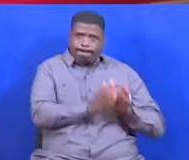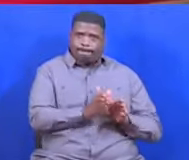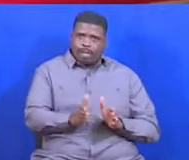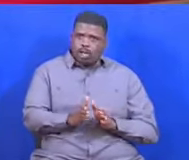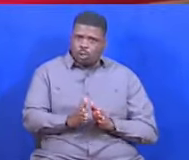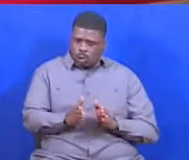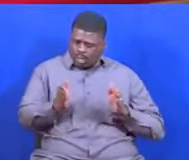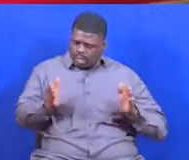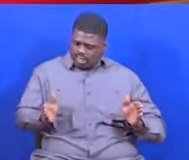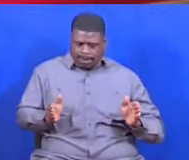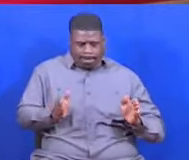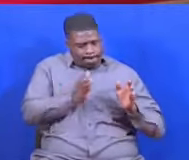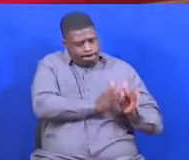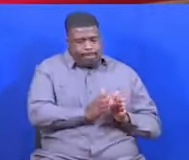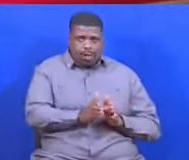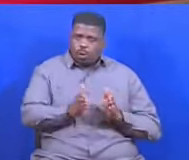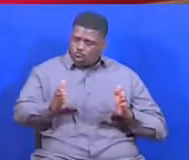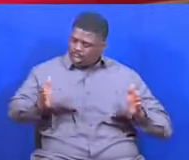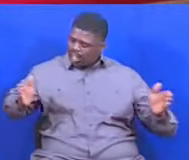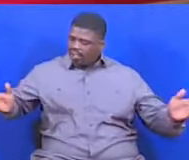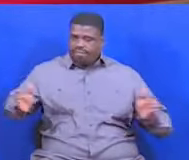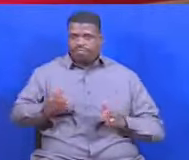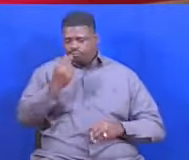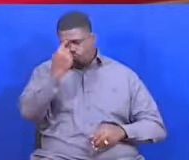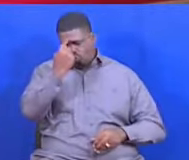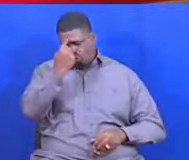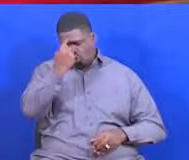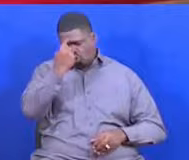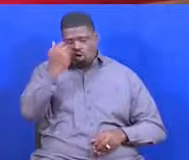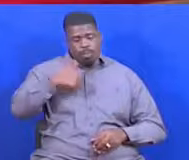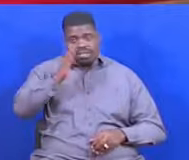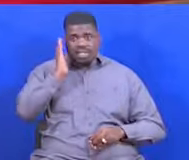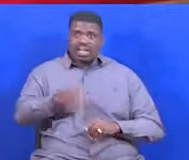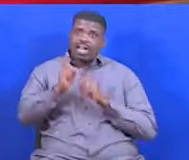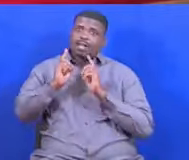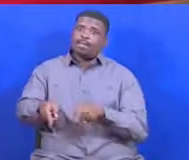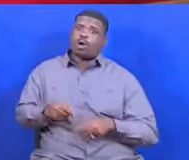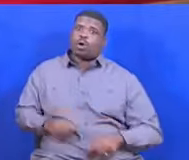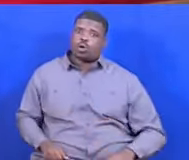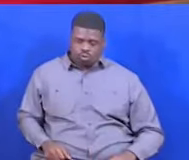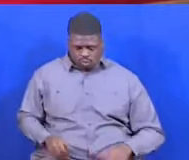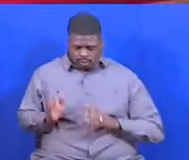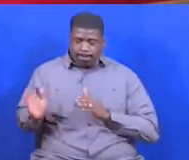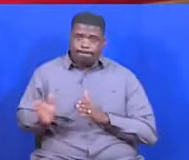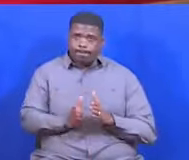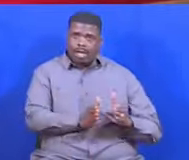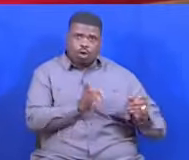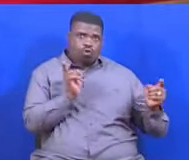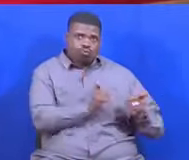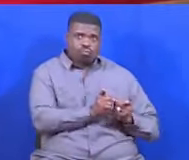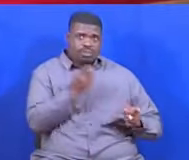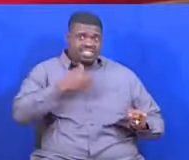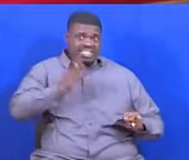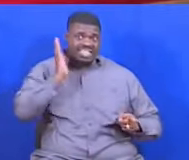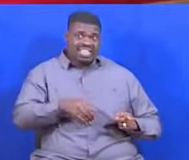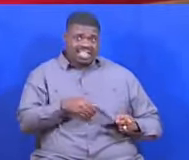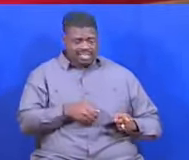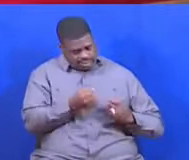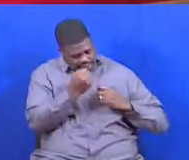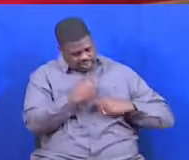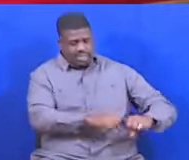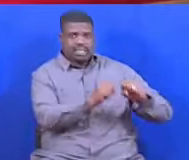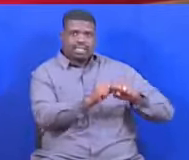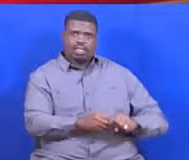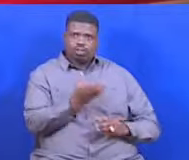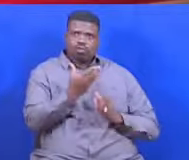muda mrefu ili kuboresha huduma ya maji mkoa wa Dodoma. Mheshimiwa Spika, mpango wa muda mfupi, serikali inaendelea na utekelezaji